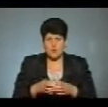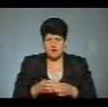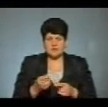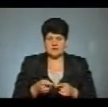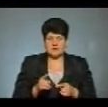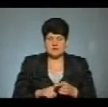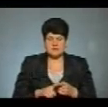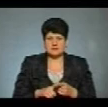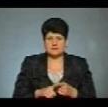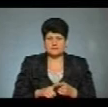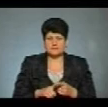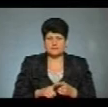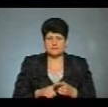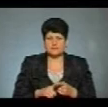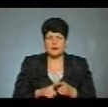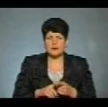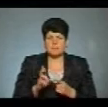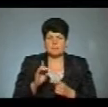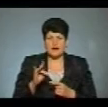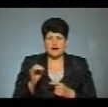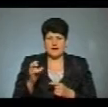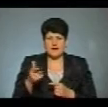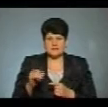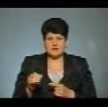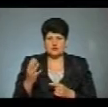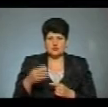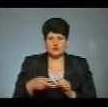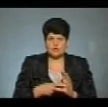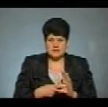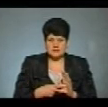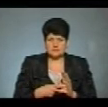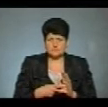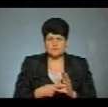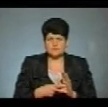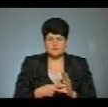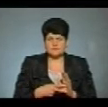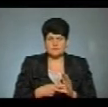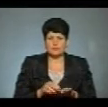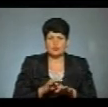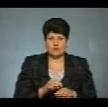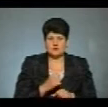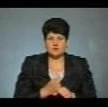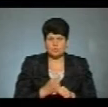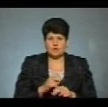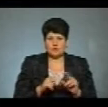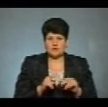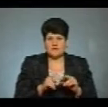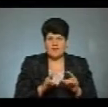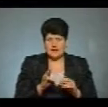на бригадна 47 ведеться роботи